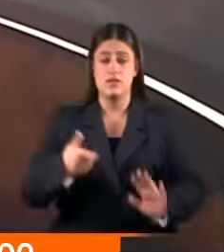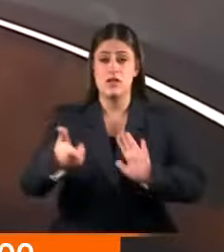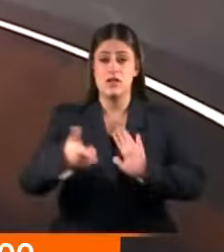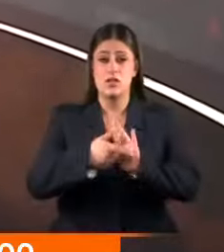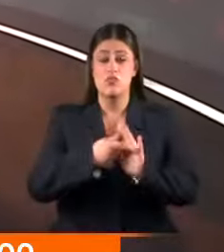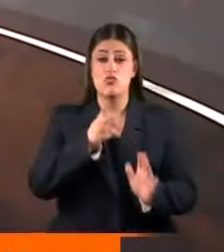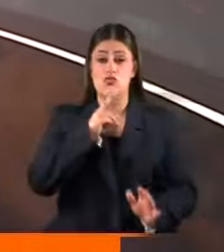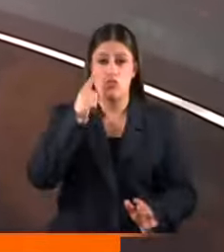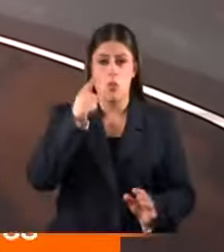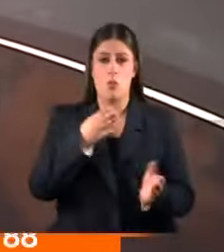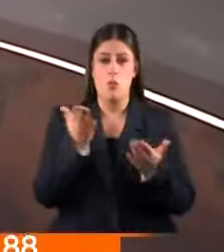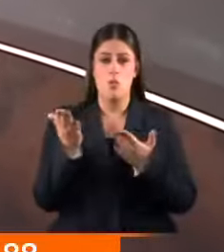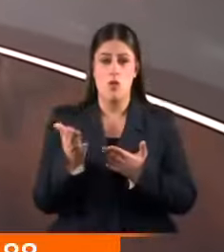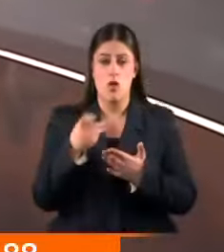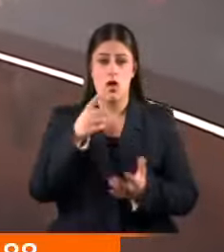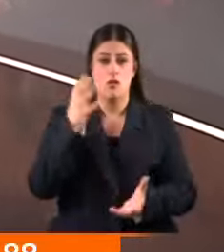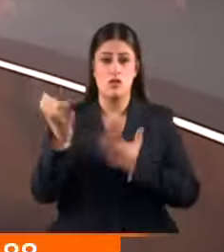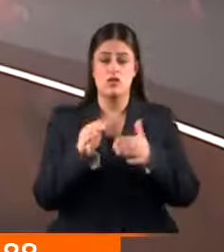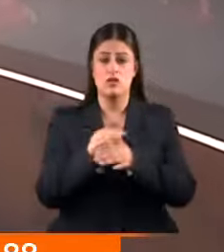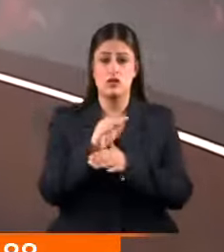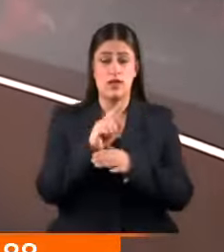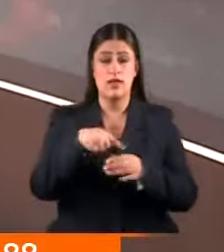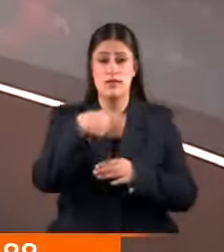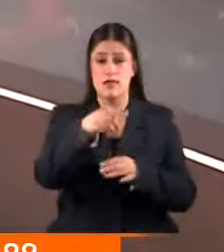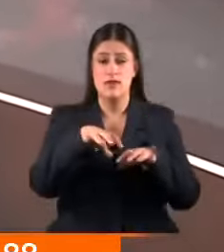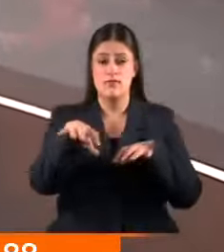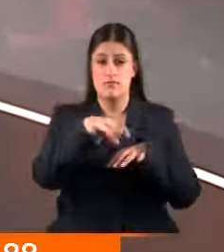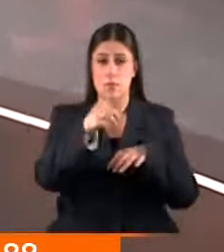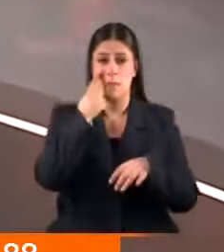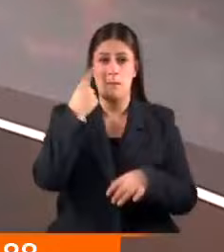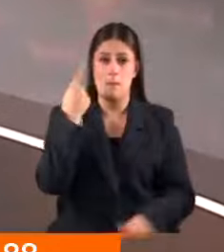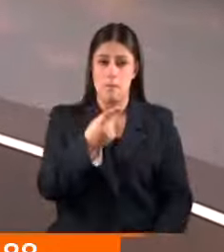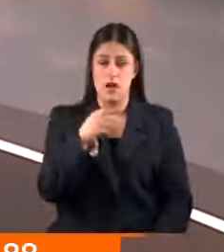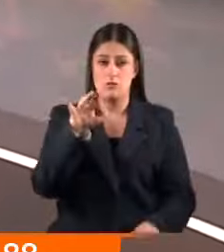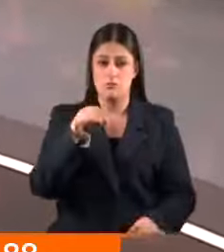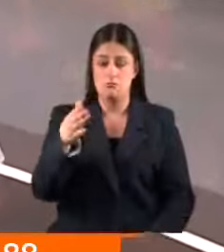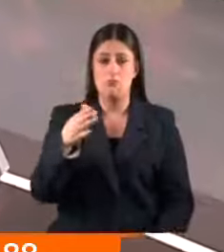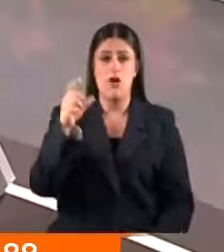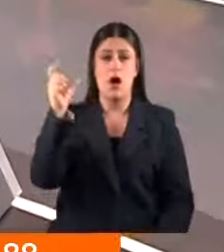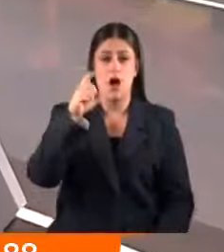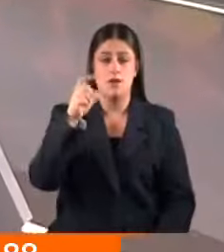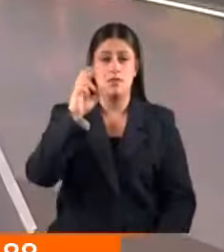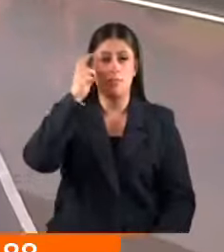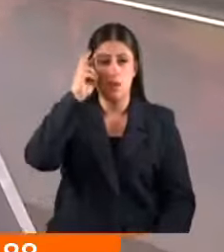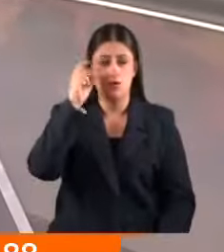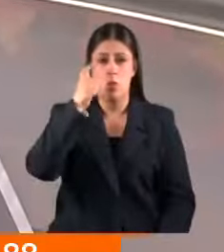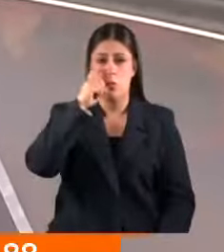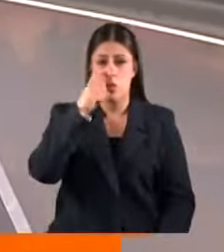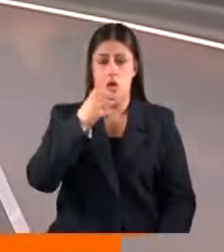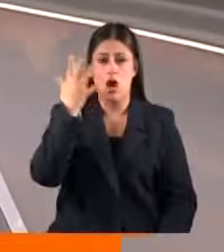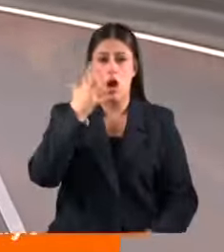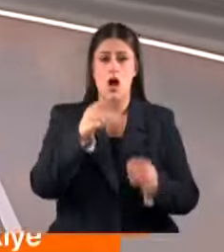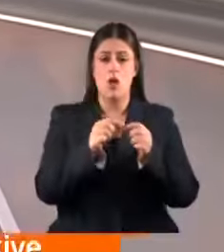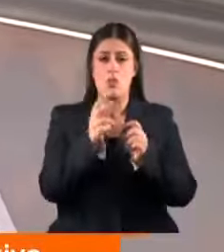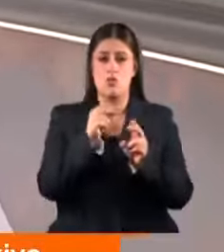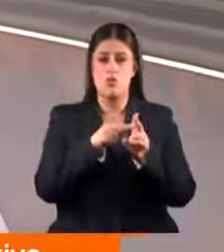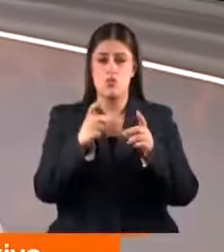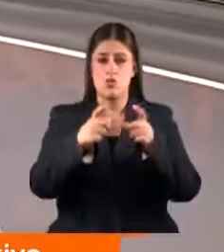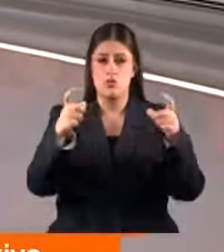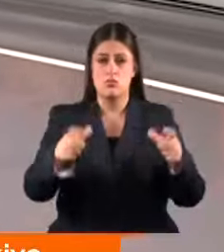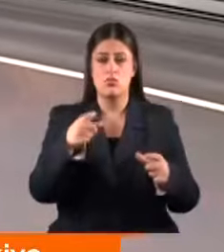İzmir'de son durum böyleydi. Yangınların yaşandığı diğer kentlere bakalım şimdi. Aydın, Manisa, Bolu ve Karabük'te